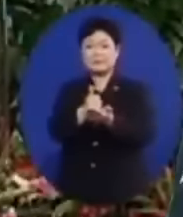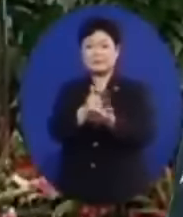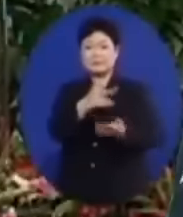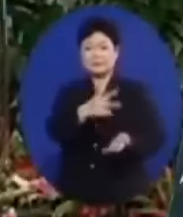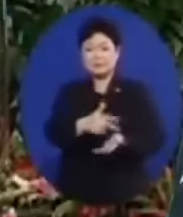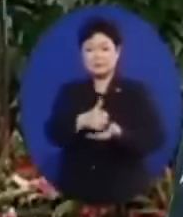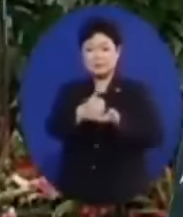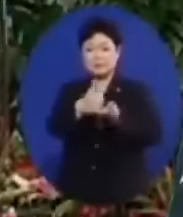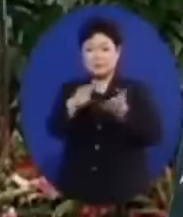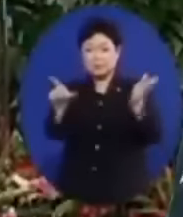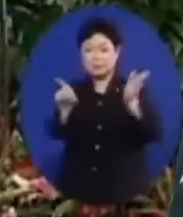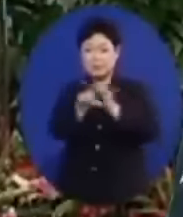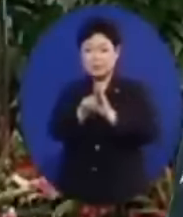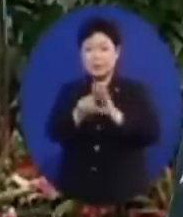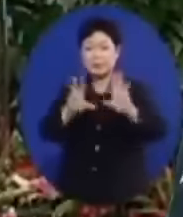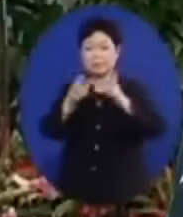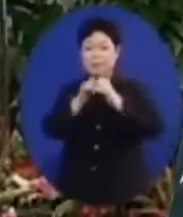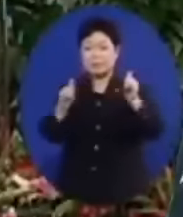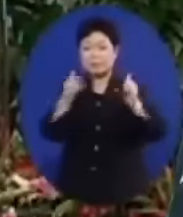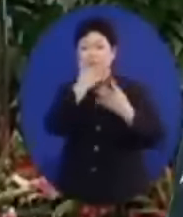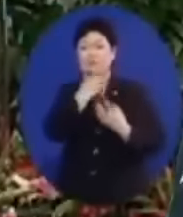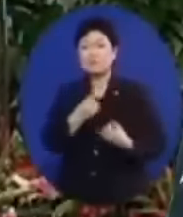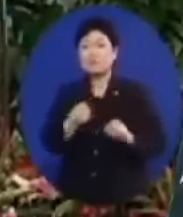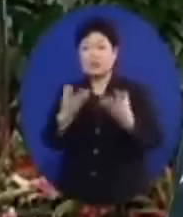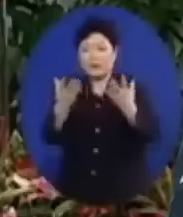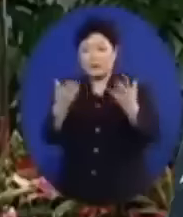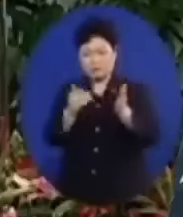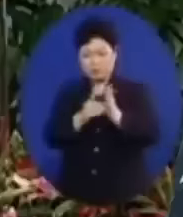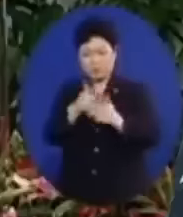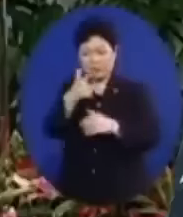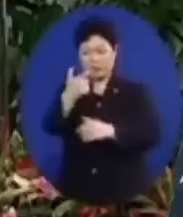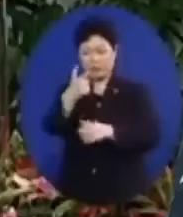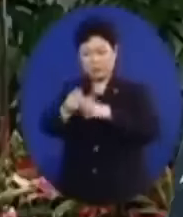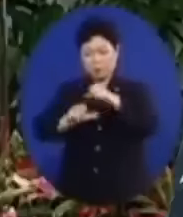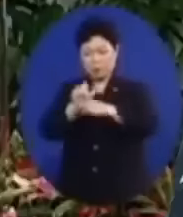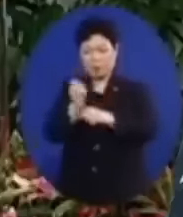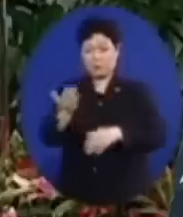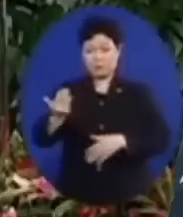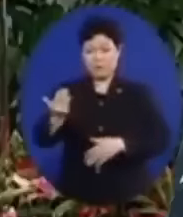주님을 믿는 백성을 축복해 줍니다. 65년 전에 우리가